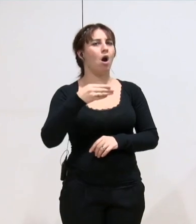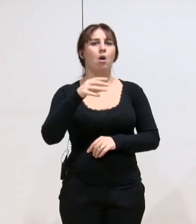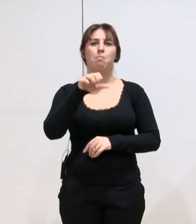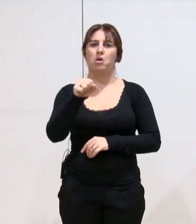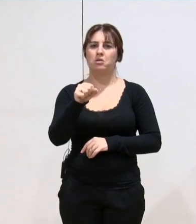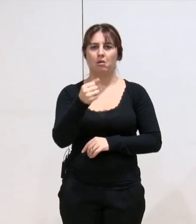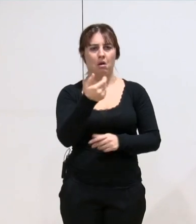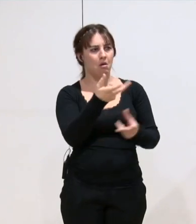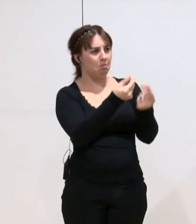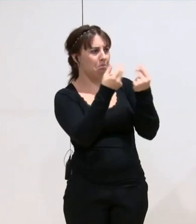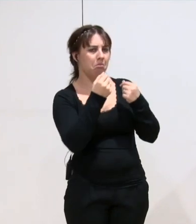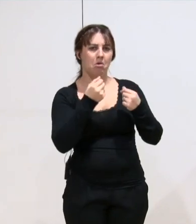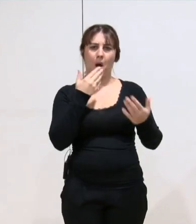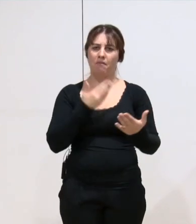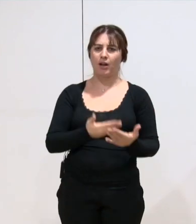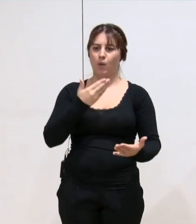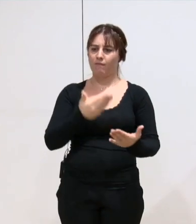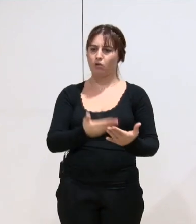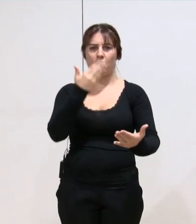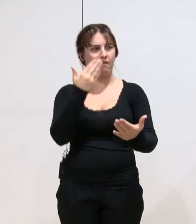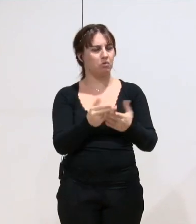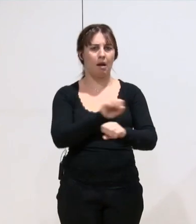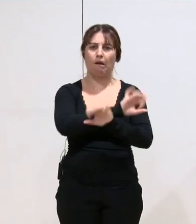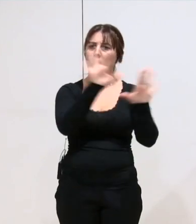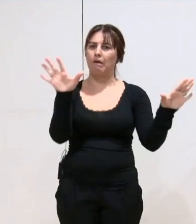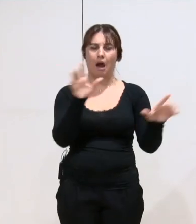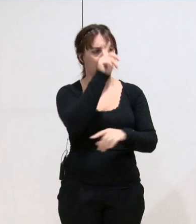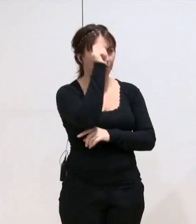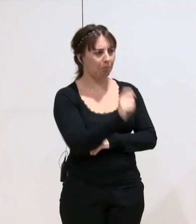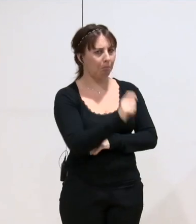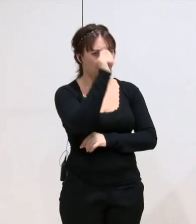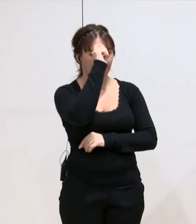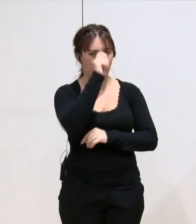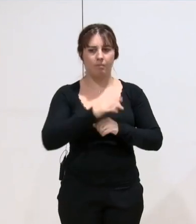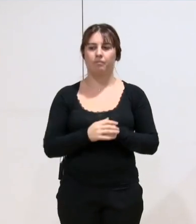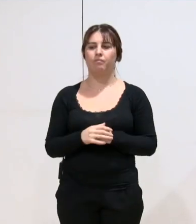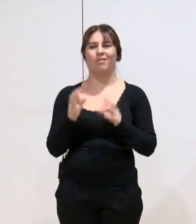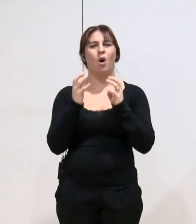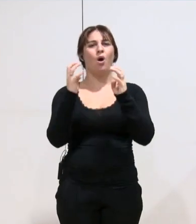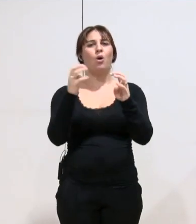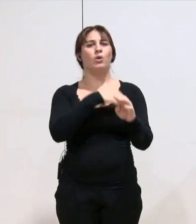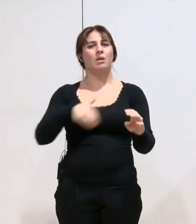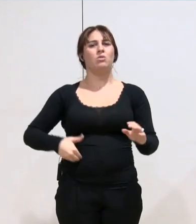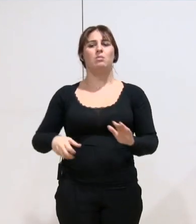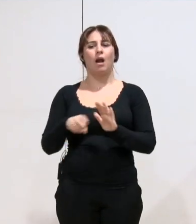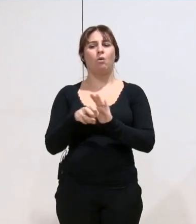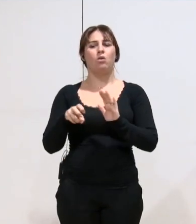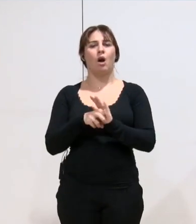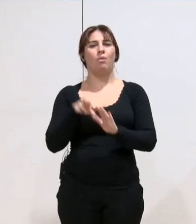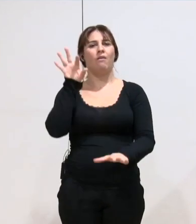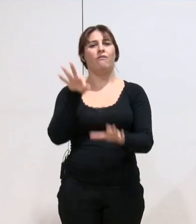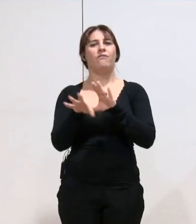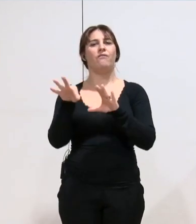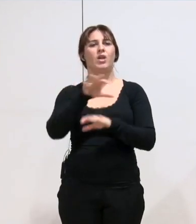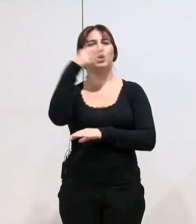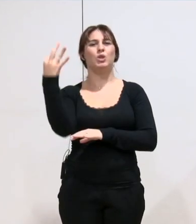exposé clair et factuel. Je ne reviendrai pas sur les raisons qui ont amené le conseil municipal de Grenoble à voter